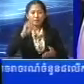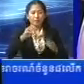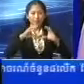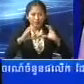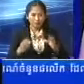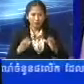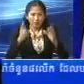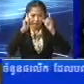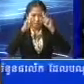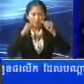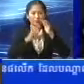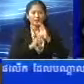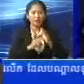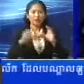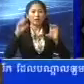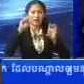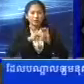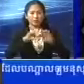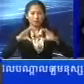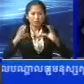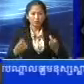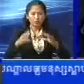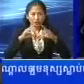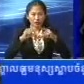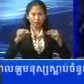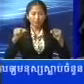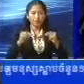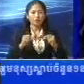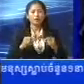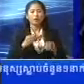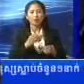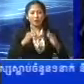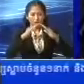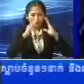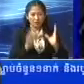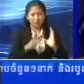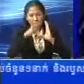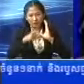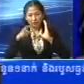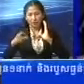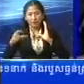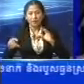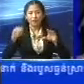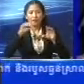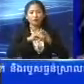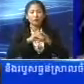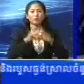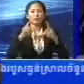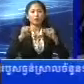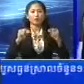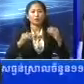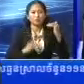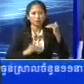អាយដាមបញ្ជាក់ថាការវិនិយោគពីសំណាក់ក្រុមហ៊ុនជប៉ុនច្រើនផ្ដោតលើវិស័យអចលនទ្រព្យដែលធ្វើឲ្យទុនវិនិយោគរបស់ជប៉ុននៅកម្ពុជាកើ